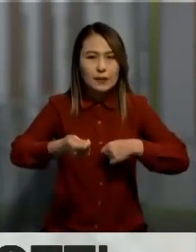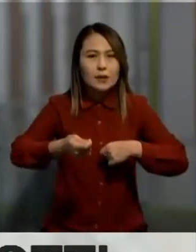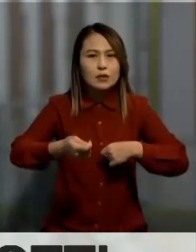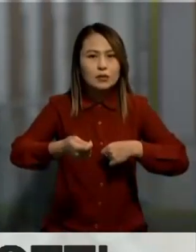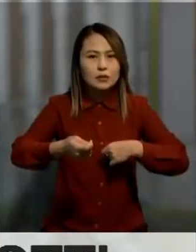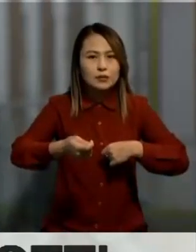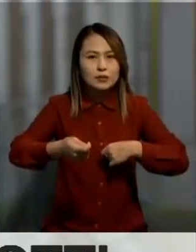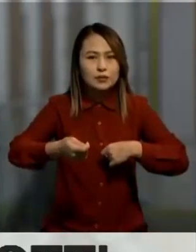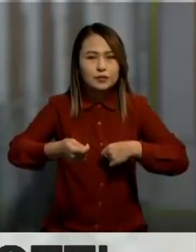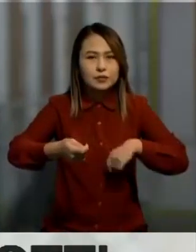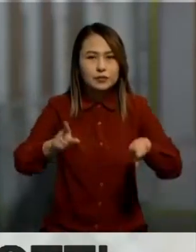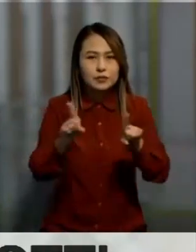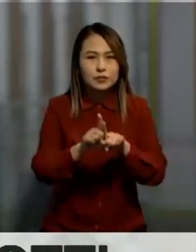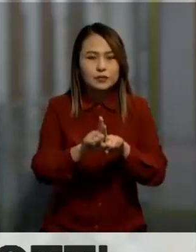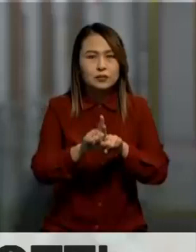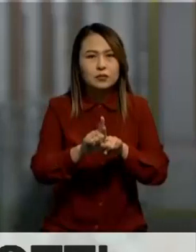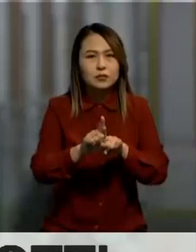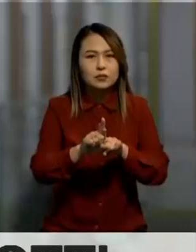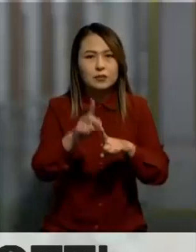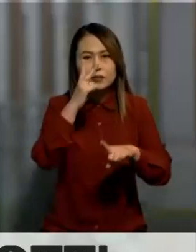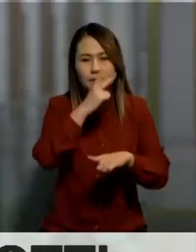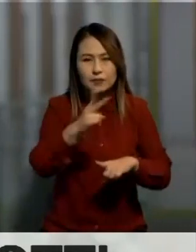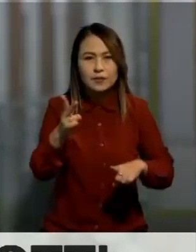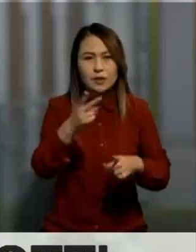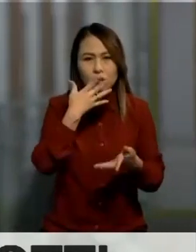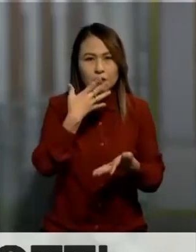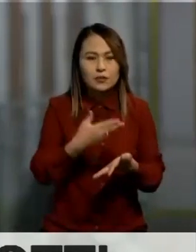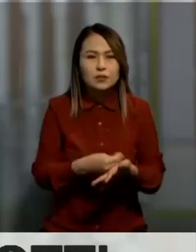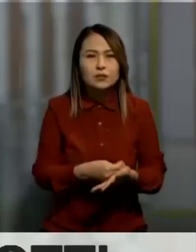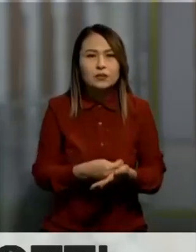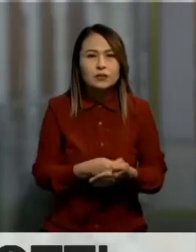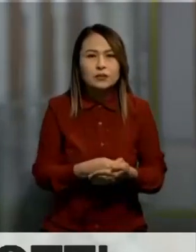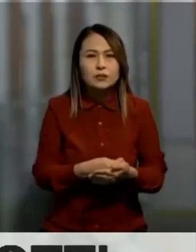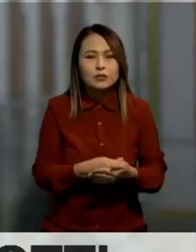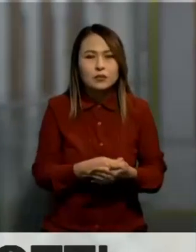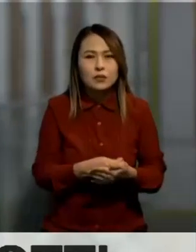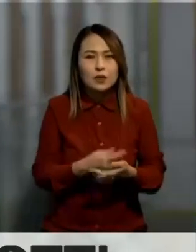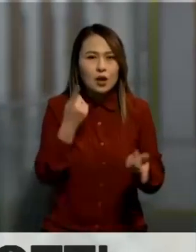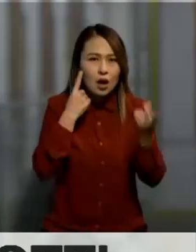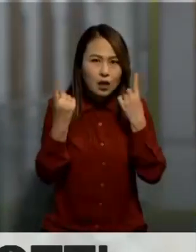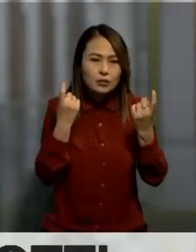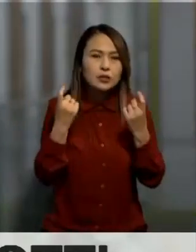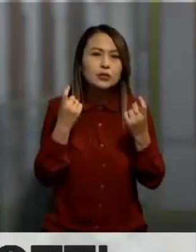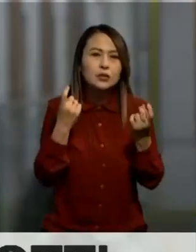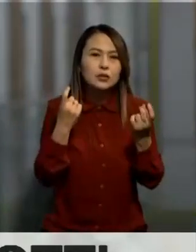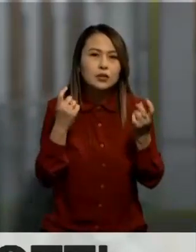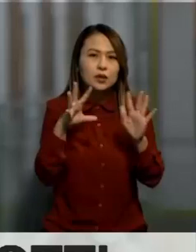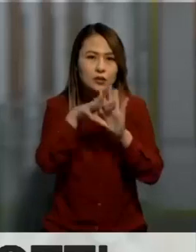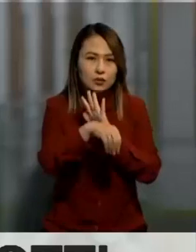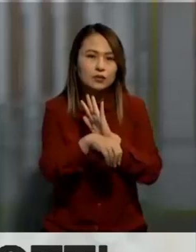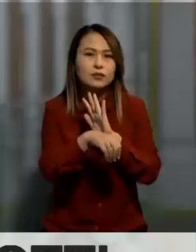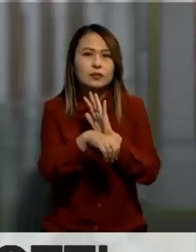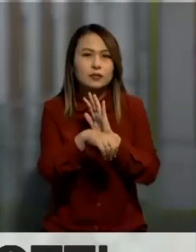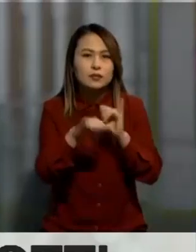кейін бір-бірлерінің тәжірибелерін қарап, өз тәжірибелеріне осы ақпараттарды енгізуге,